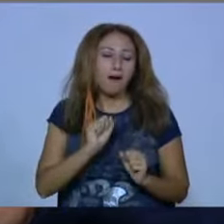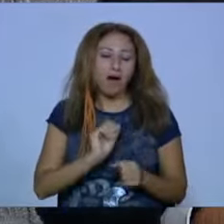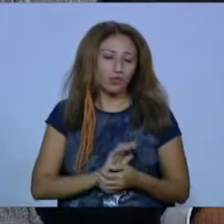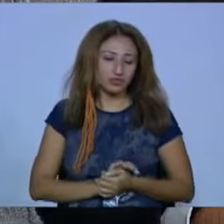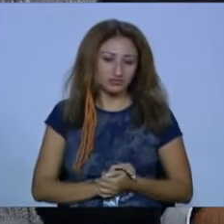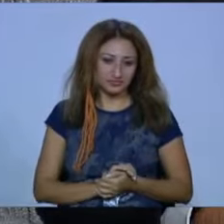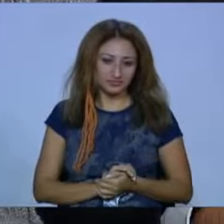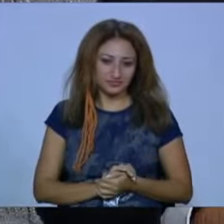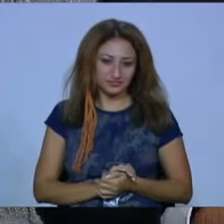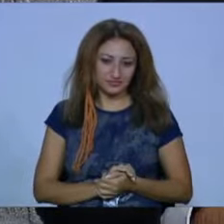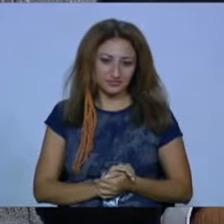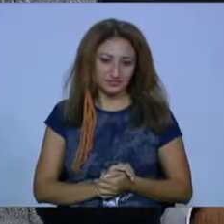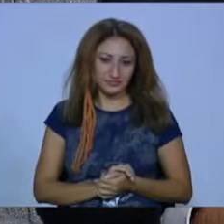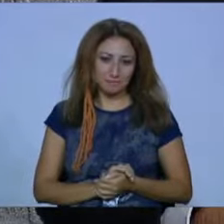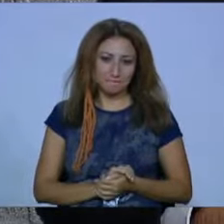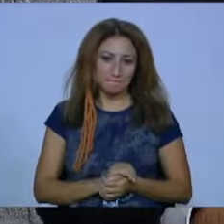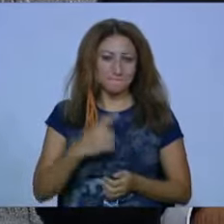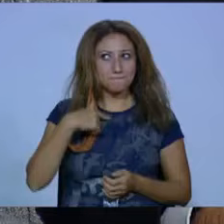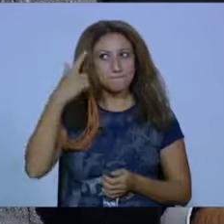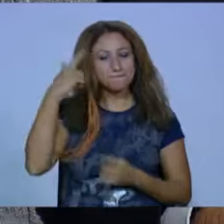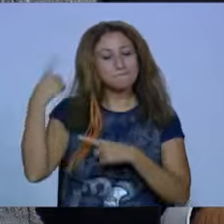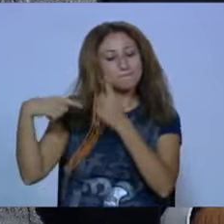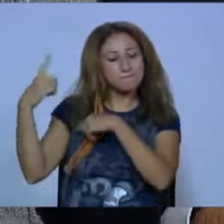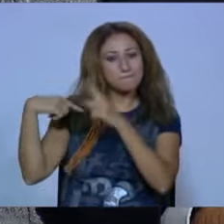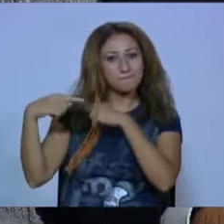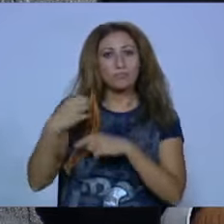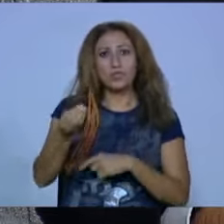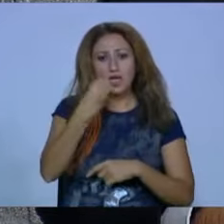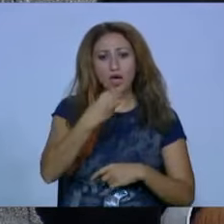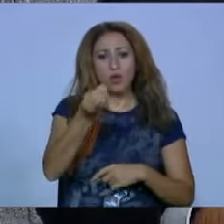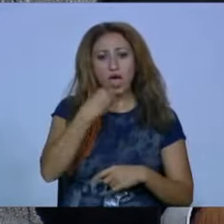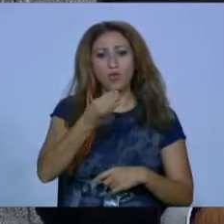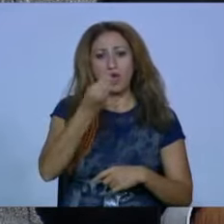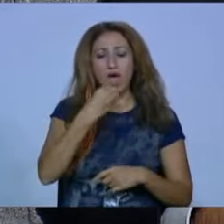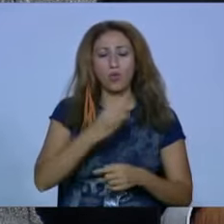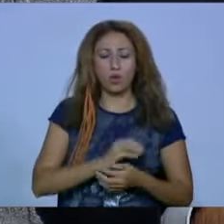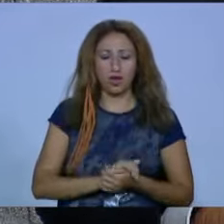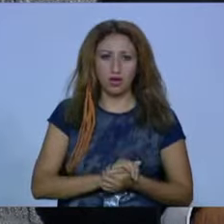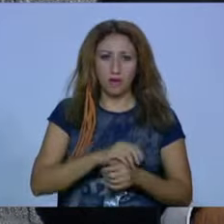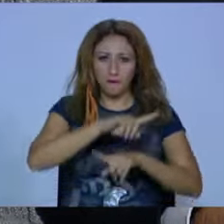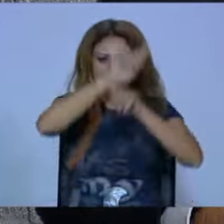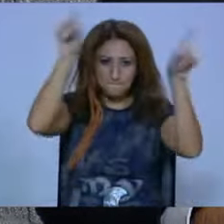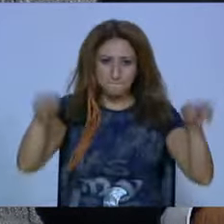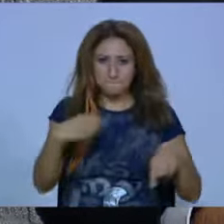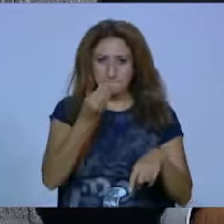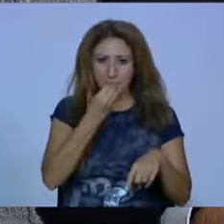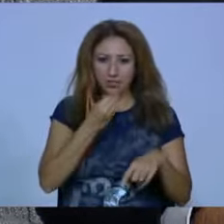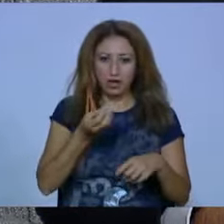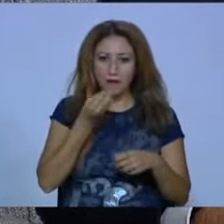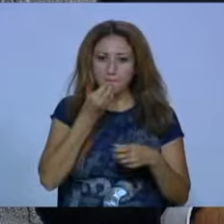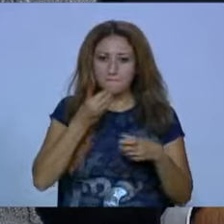يمكن اتذكر كمان كان فترة بقى ياكل من عند مطعم معين بيعملوا